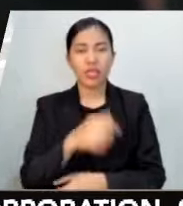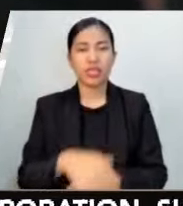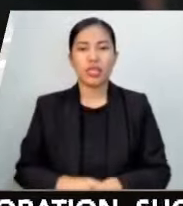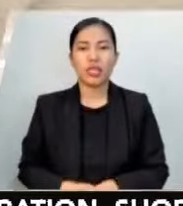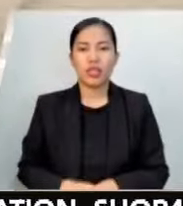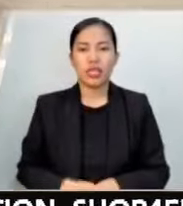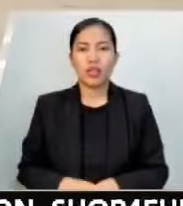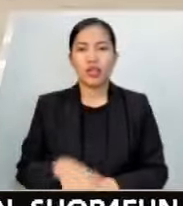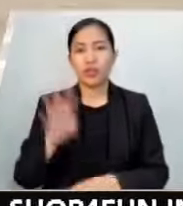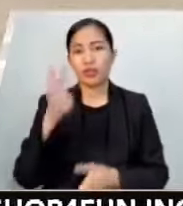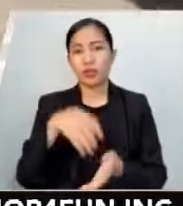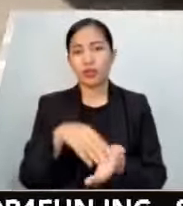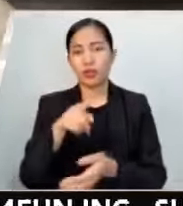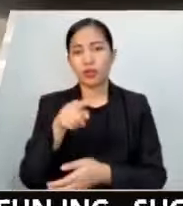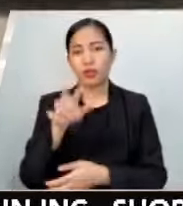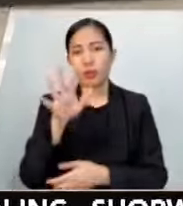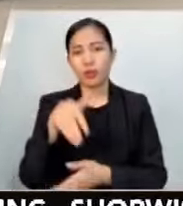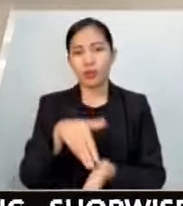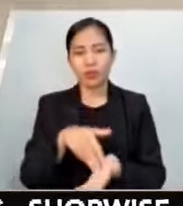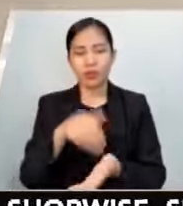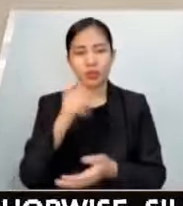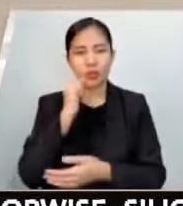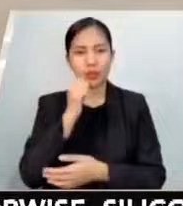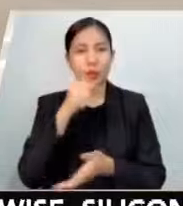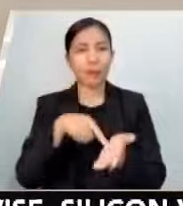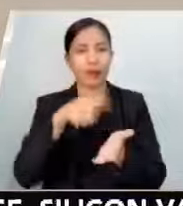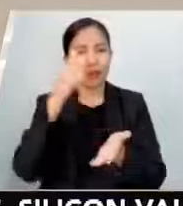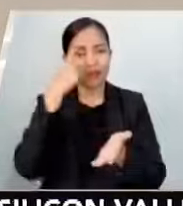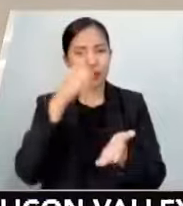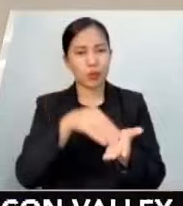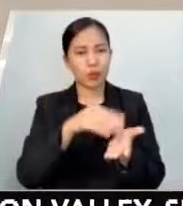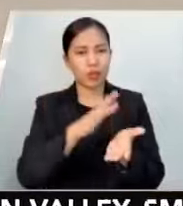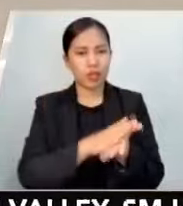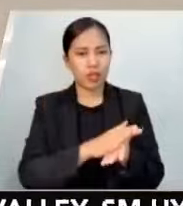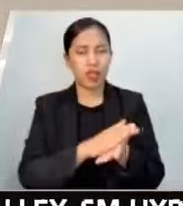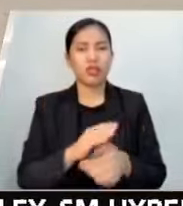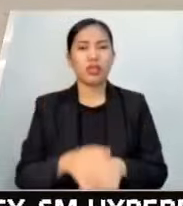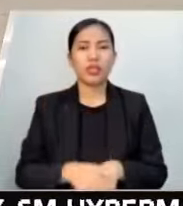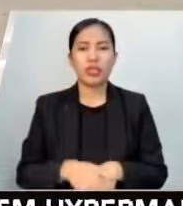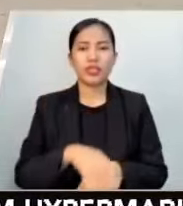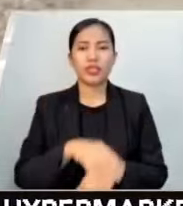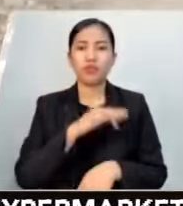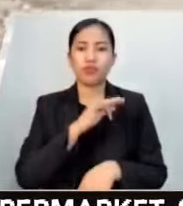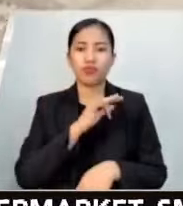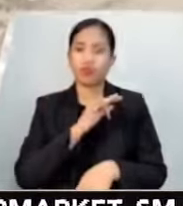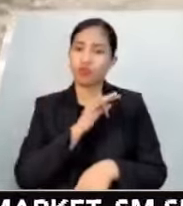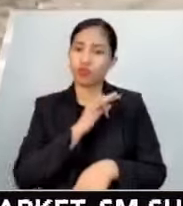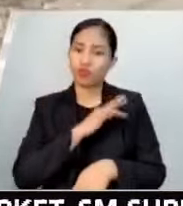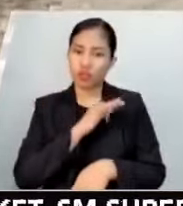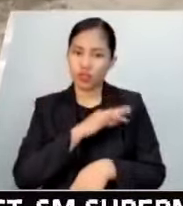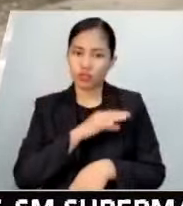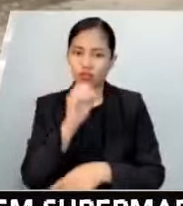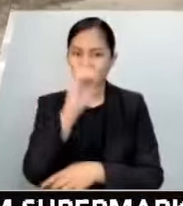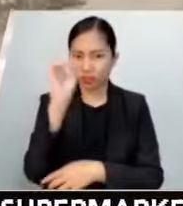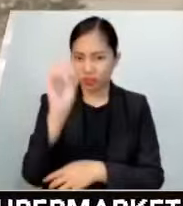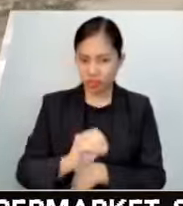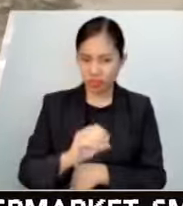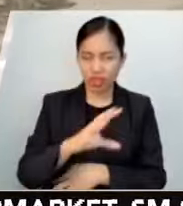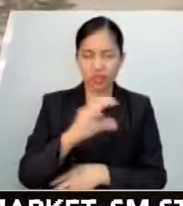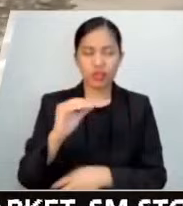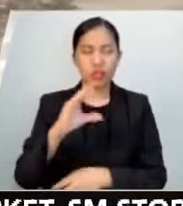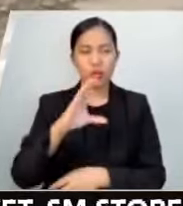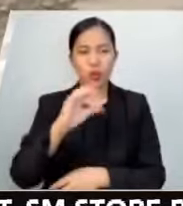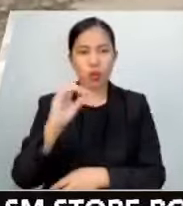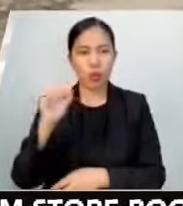hanggang 5,000 pesos dyan ang pambayad sa utang, interes at maintenance ng modern jeepney at kooperatiba. Yan ay kahit pa may subsidy